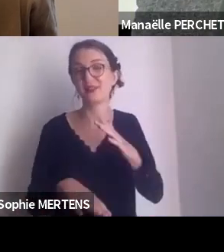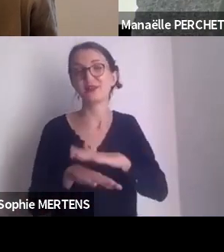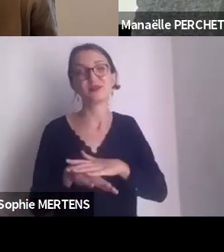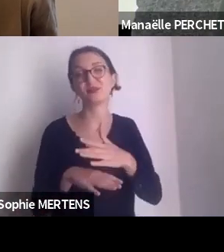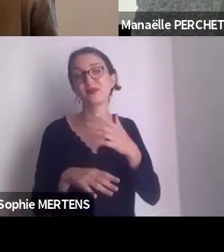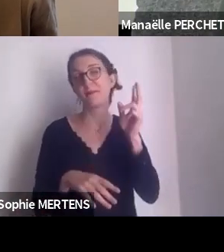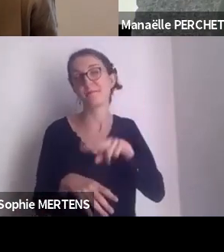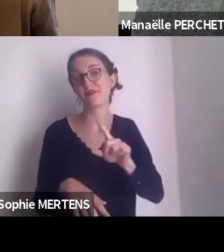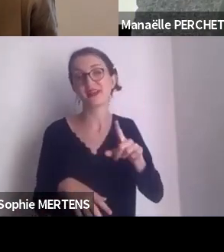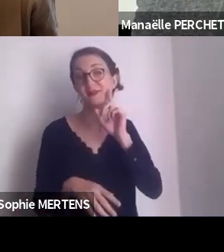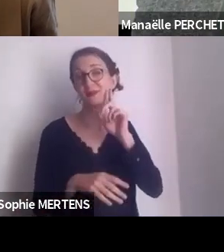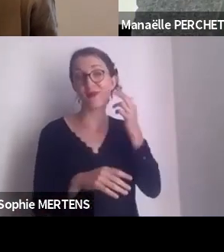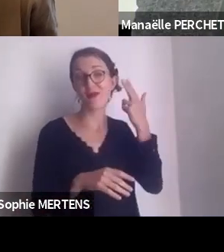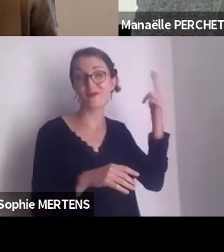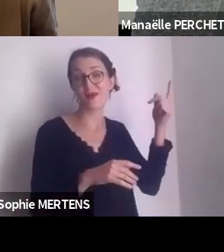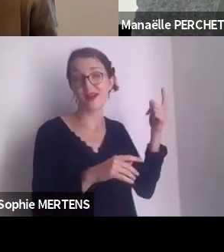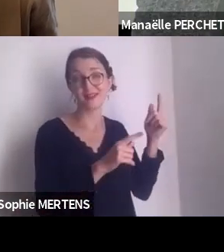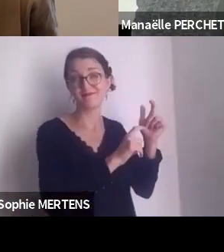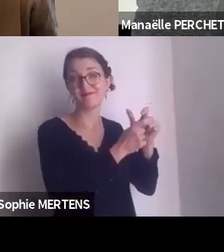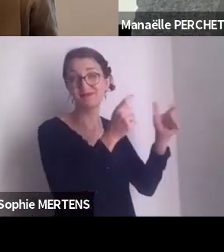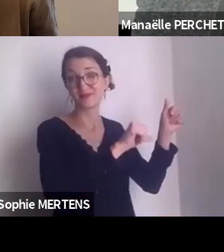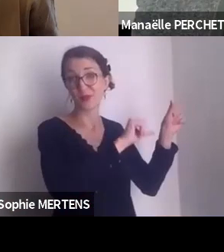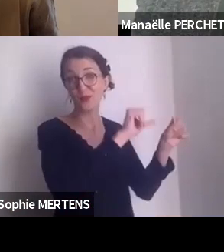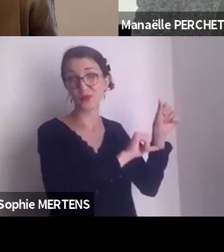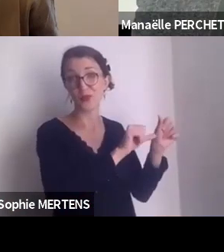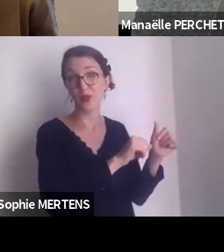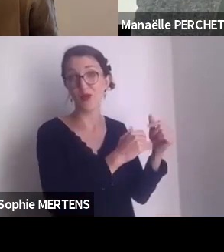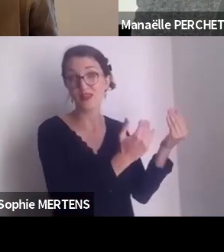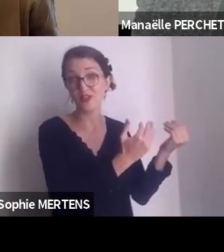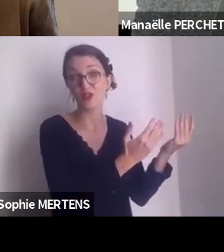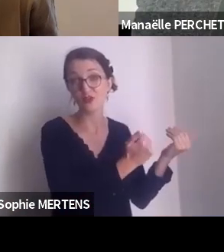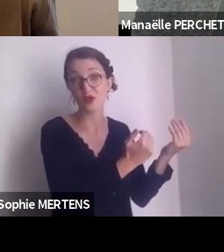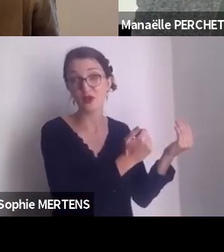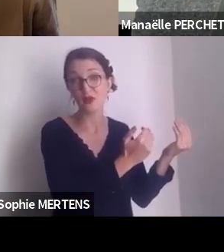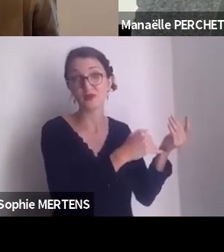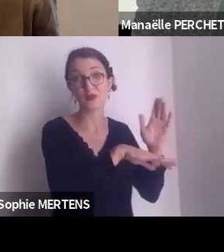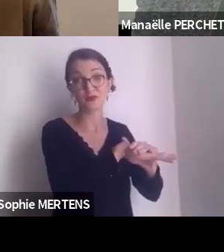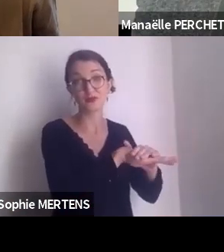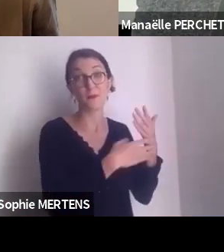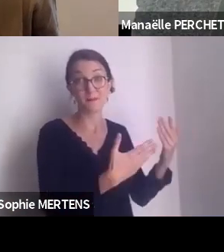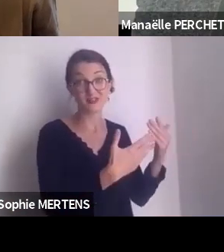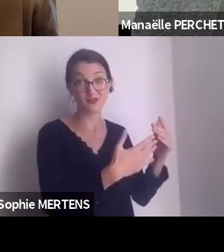ces réflexes et qui, finalement, pour eux, c'est très, très compliqué en ce moment.